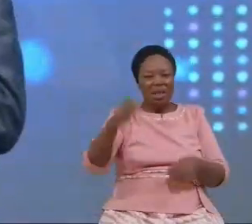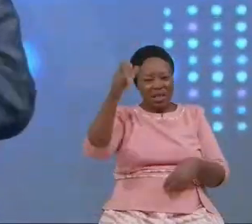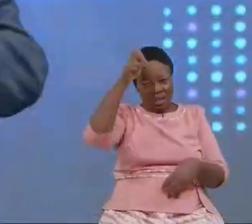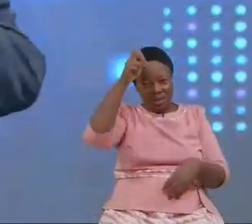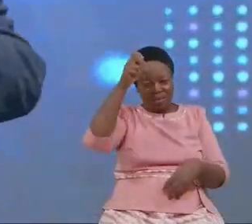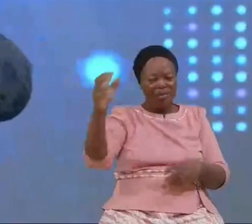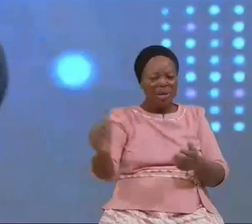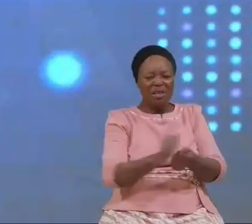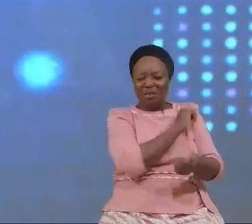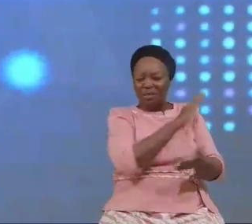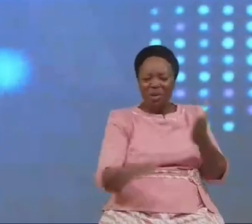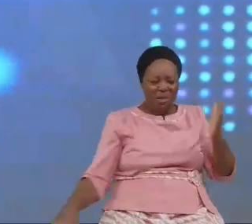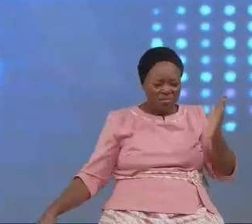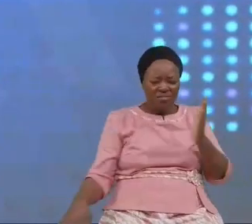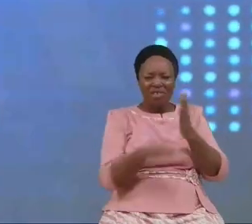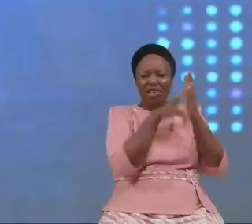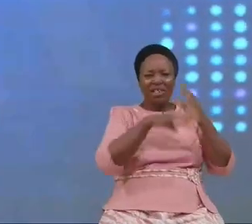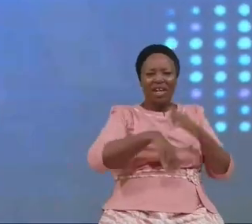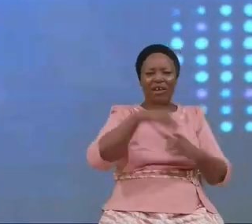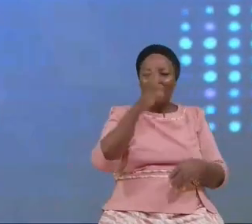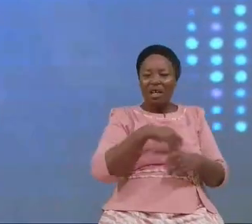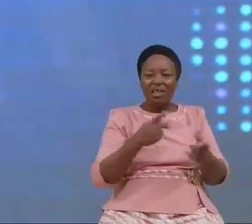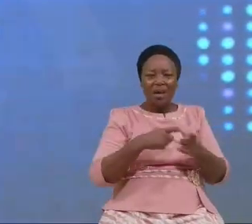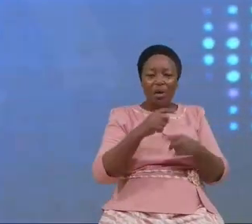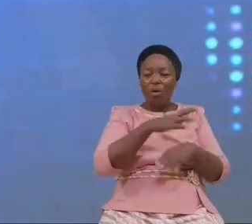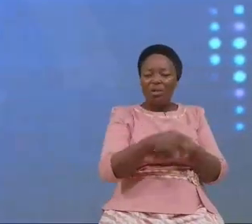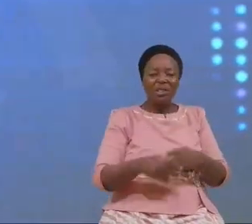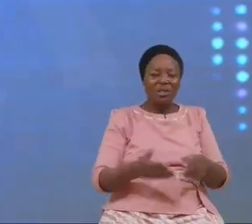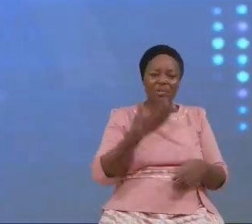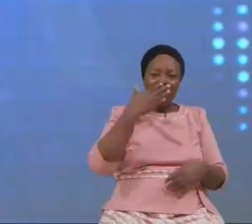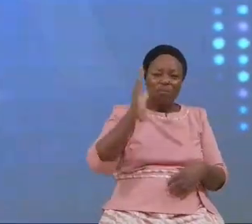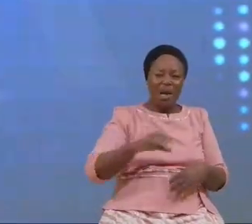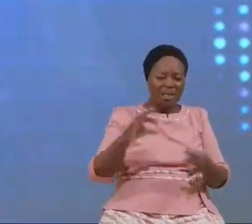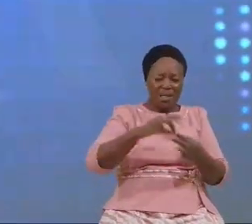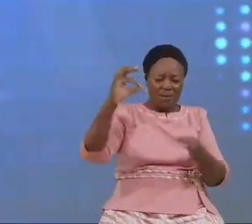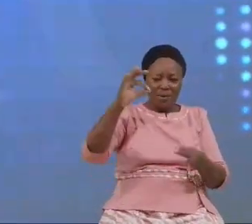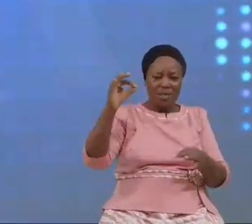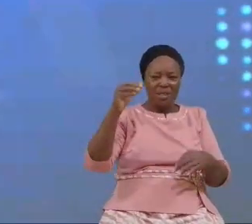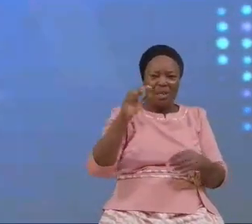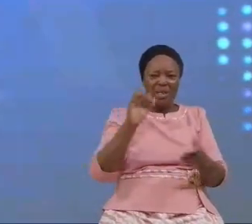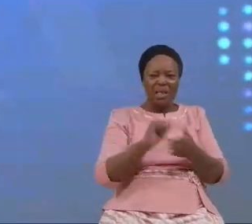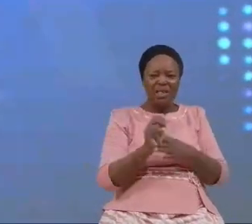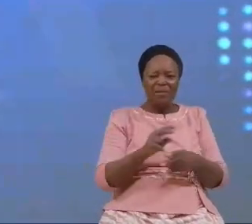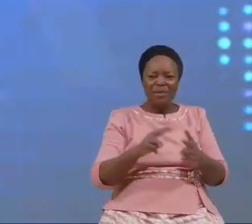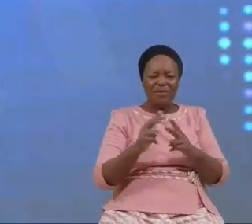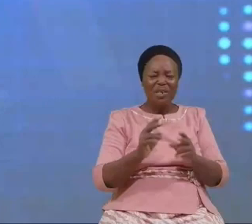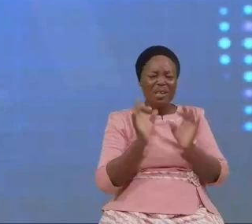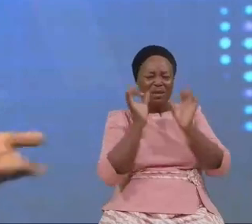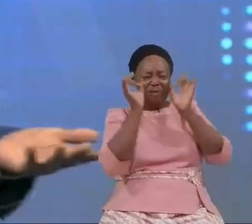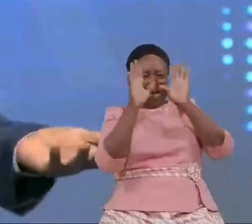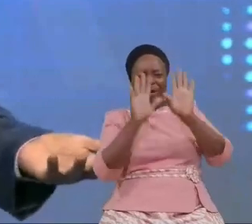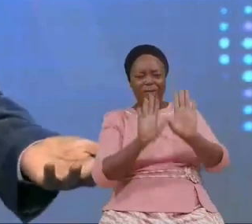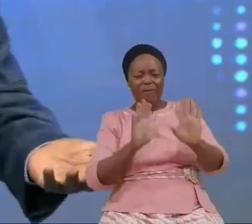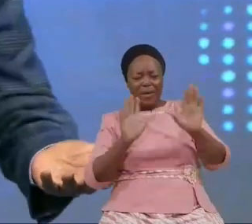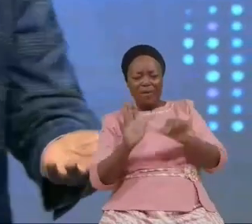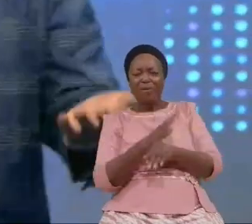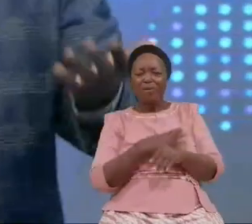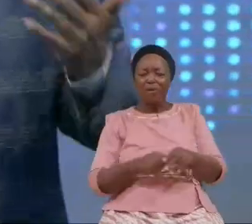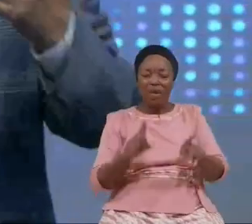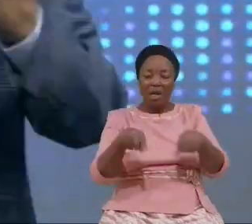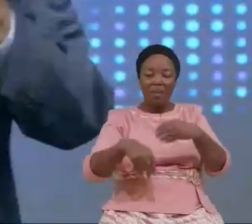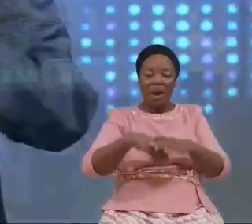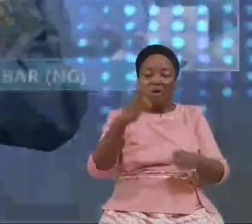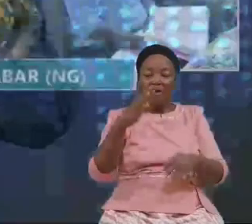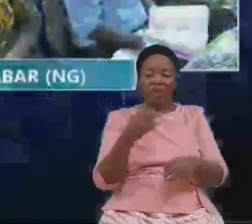démons étaient chassés et les légions étaient terrifiés ont quitté sa